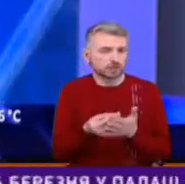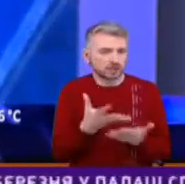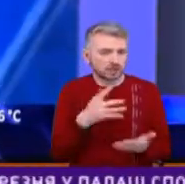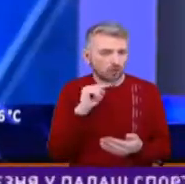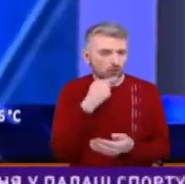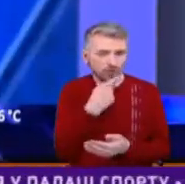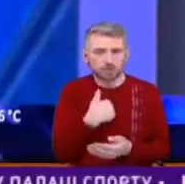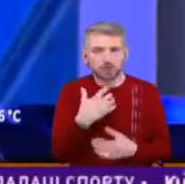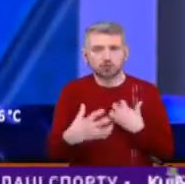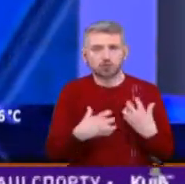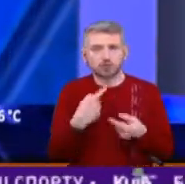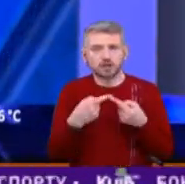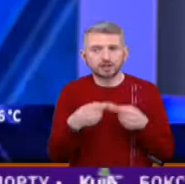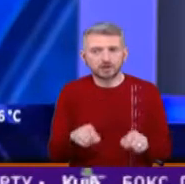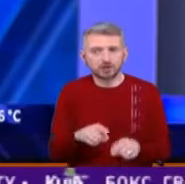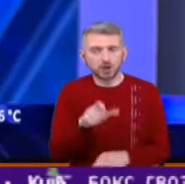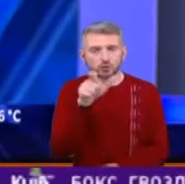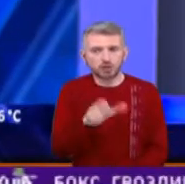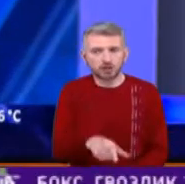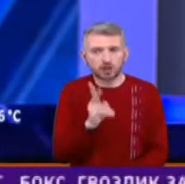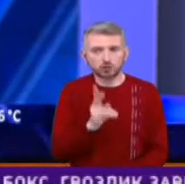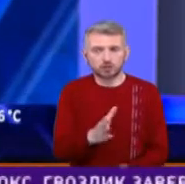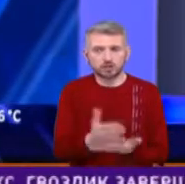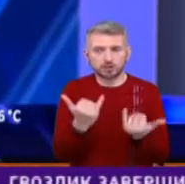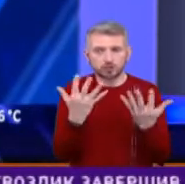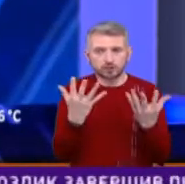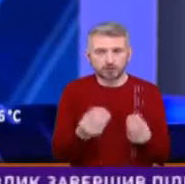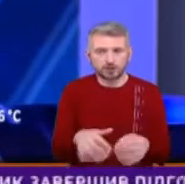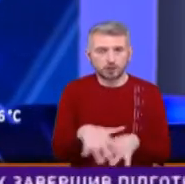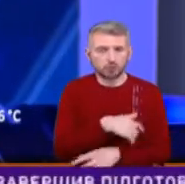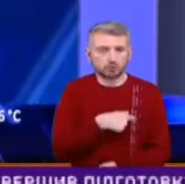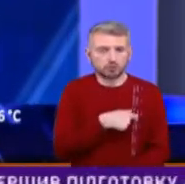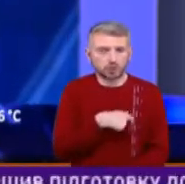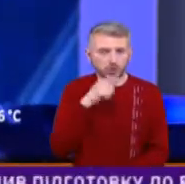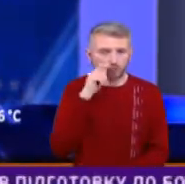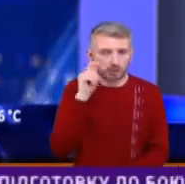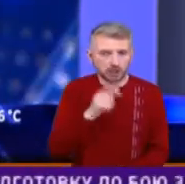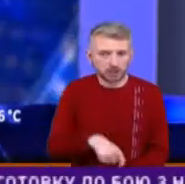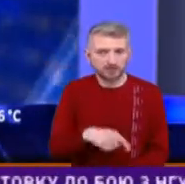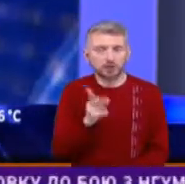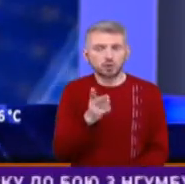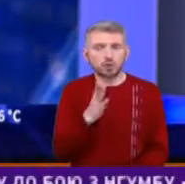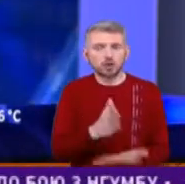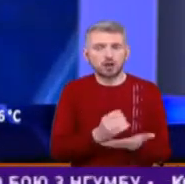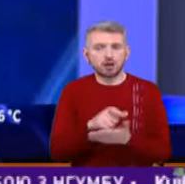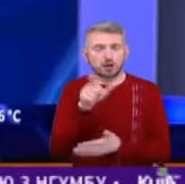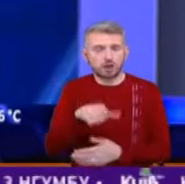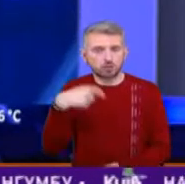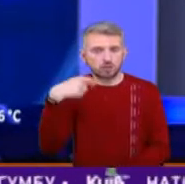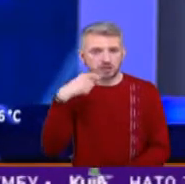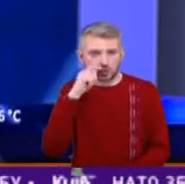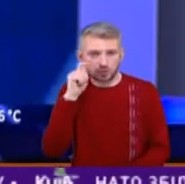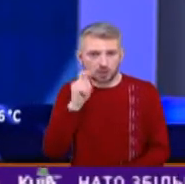реакція, мене турбує інше. Людина, яка є на сьогоднішній день народним депутатом України, який є кандидатом в